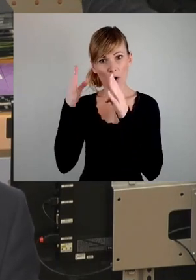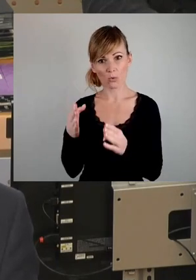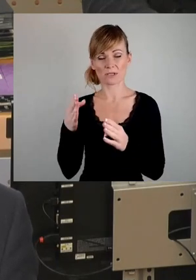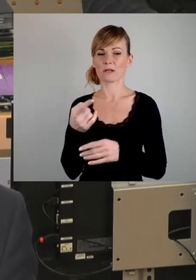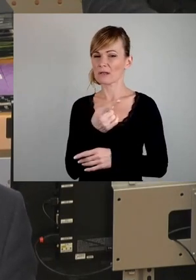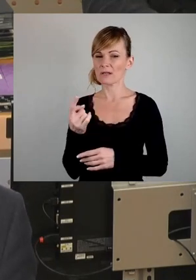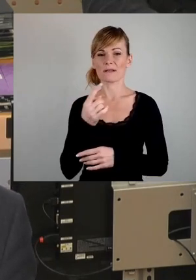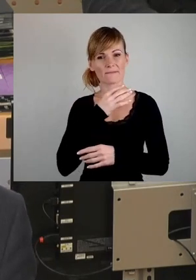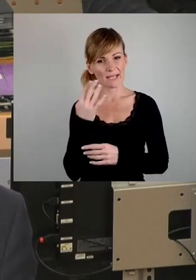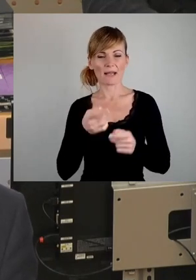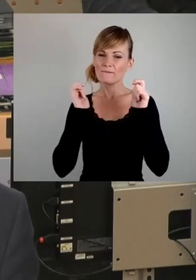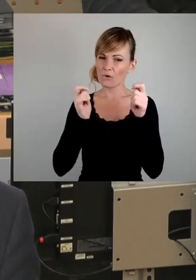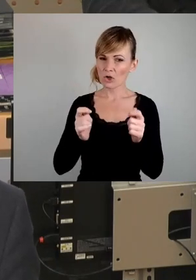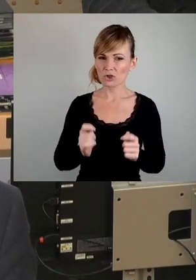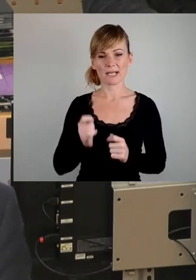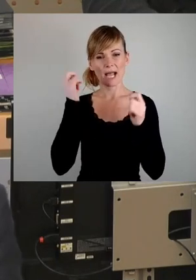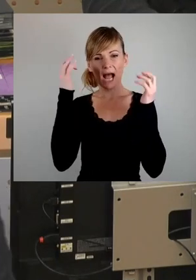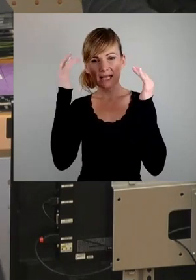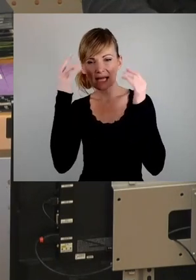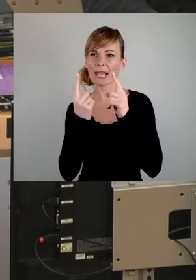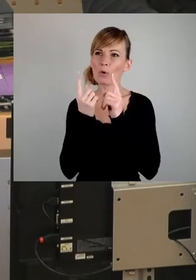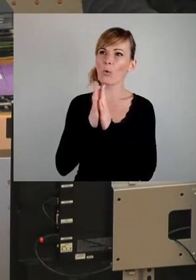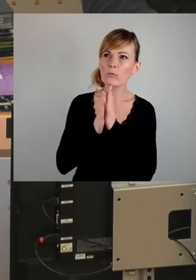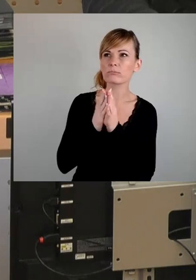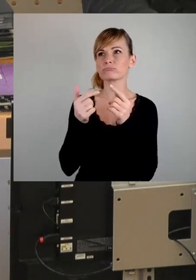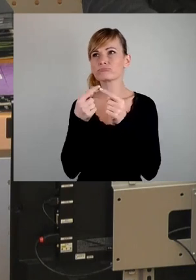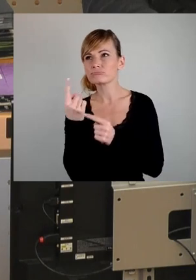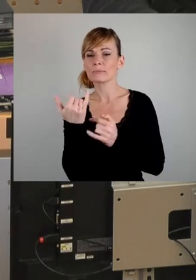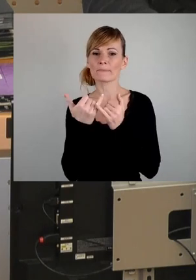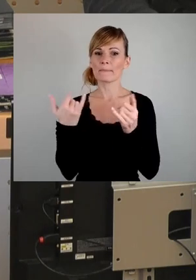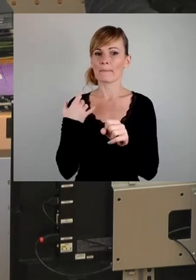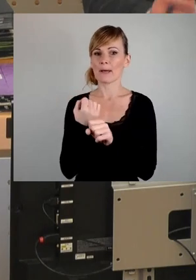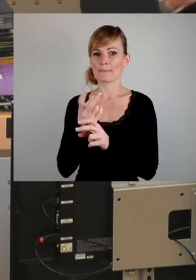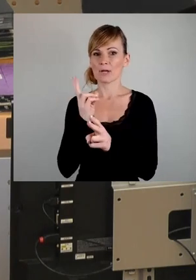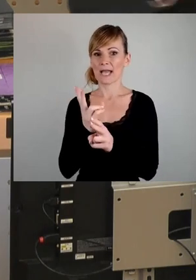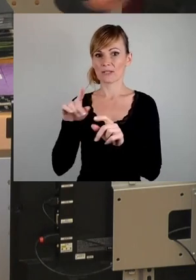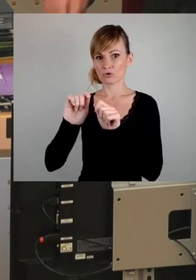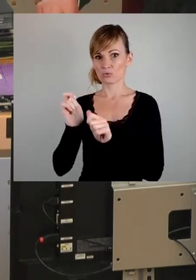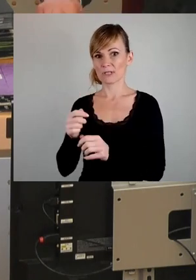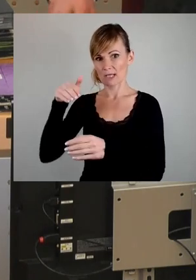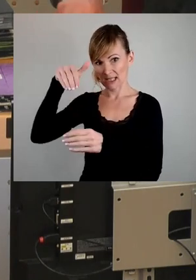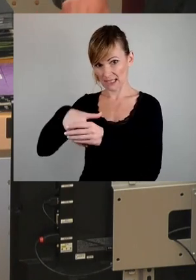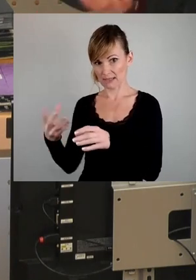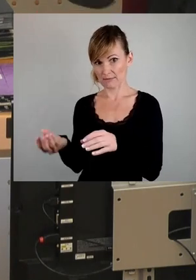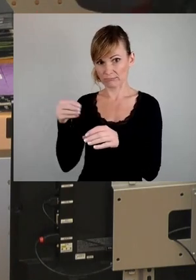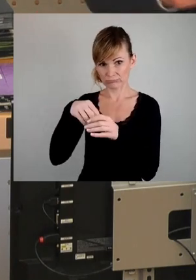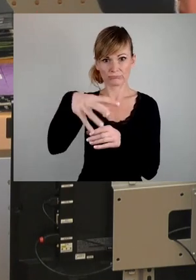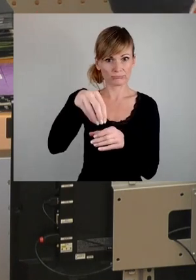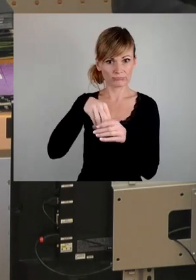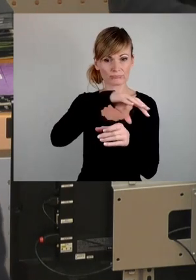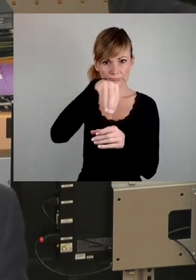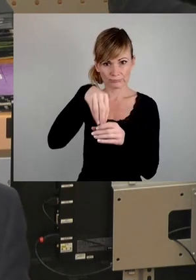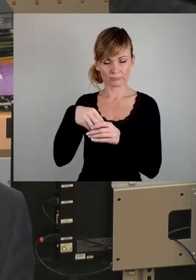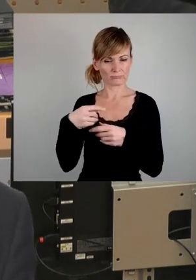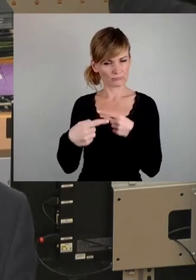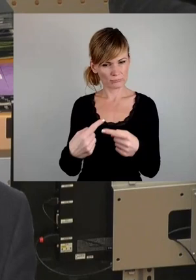zahlreiche Vorschläge und Anregungen, die in die Machbarkeitsstudie eingeflossen sind. Ein Bewerbungsbeirat hat den Prozess zur Erstellung